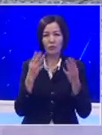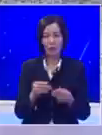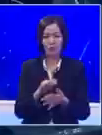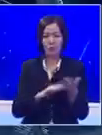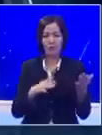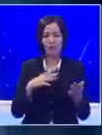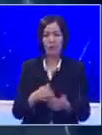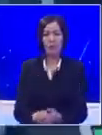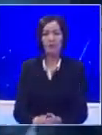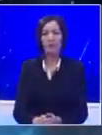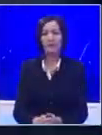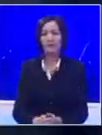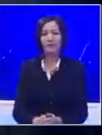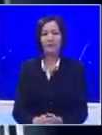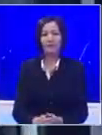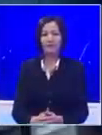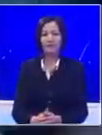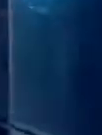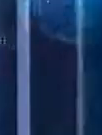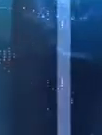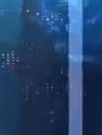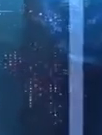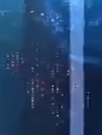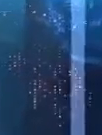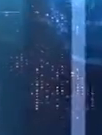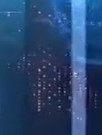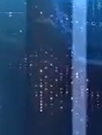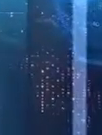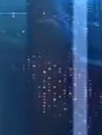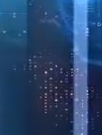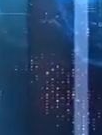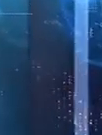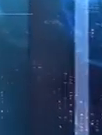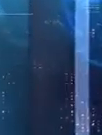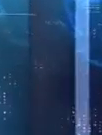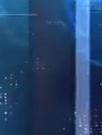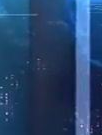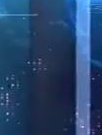созылмақ. Жарқын Құрманбаев, Жетісу телеарнасы.